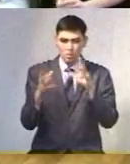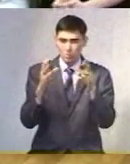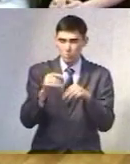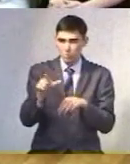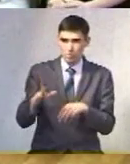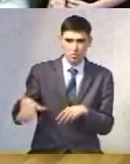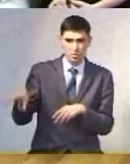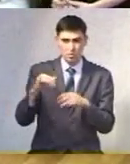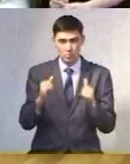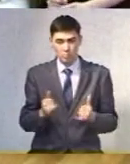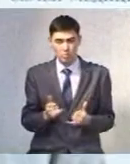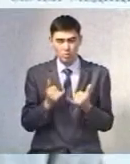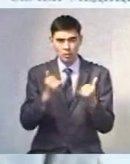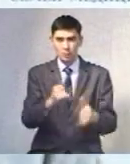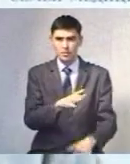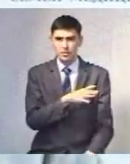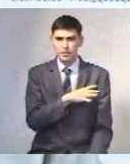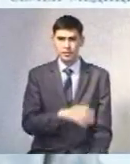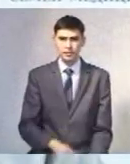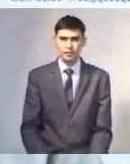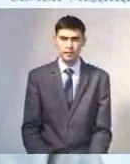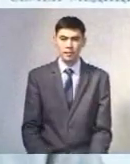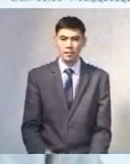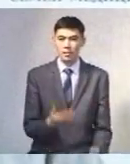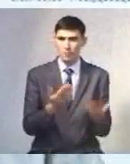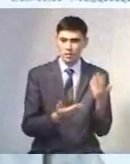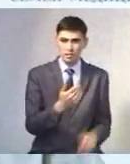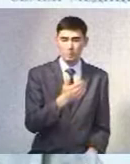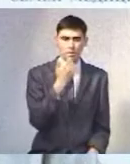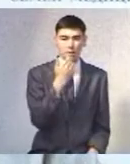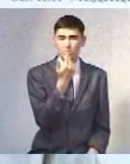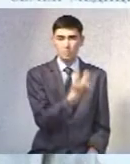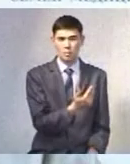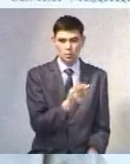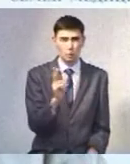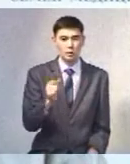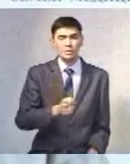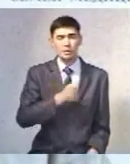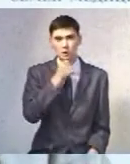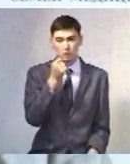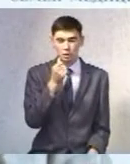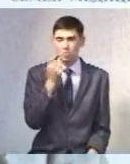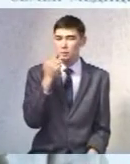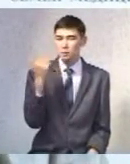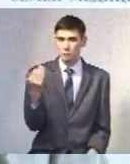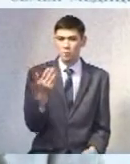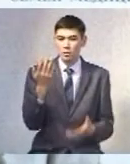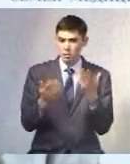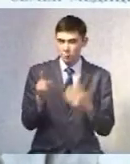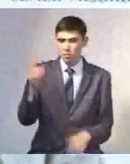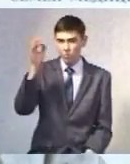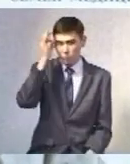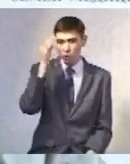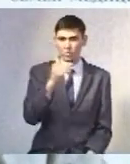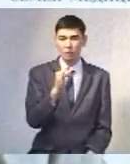кафедр гуманитарных дисциплин. Если спросить у любого медика старшего поколения, помните ли вы философию, он